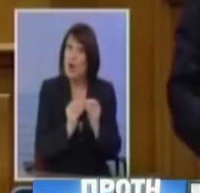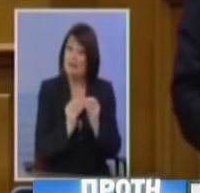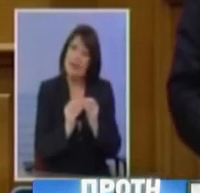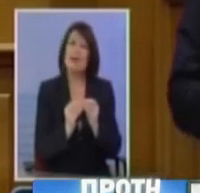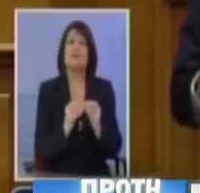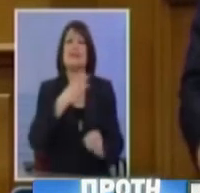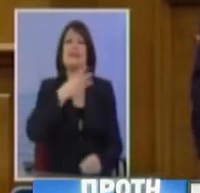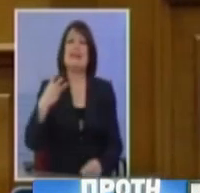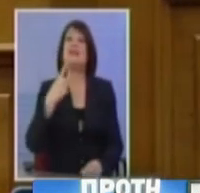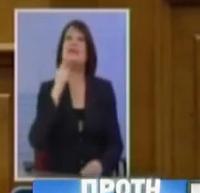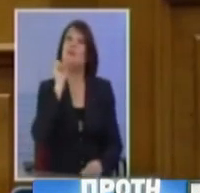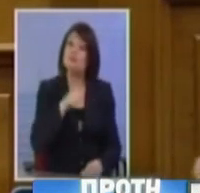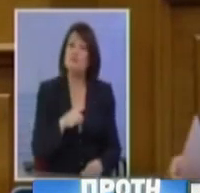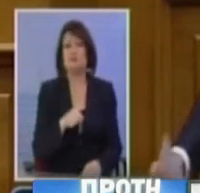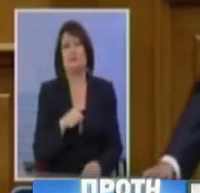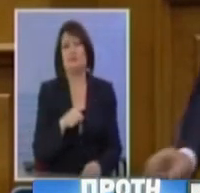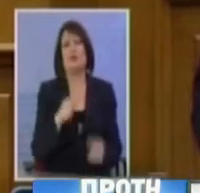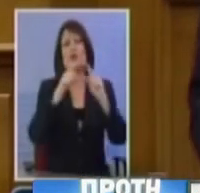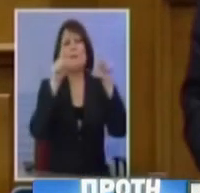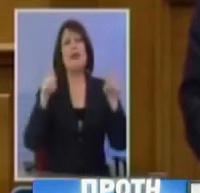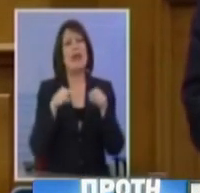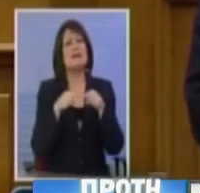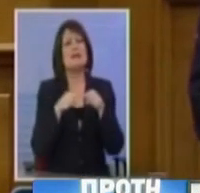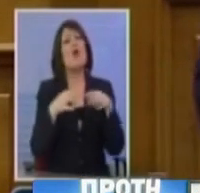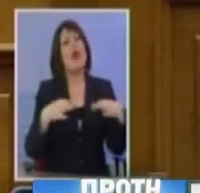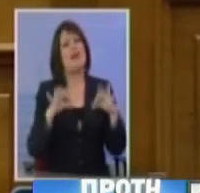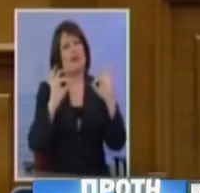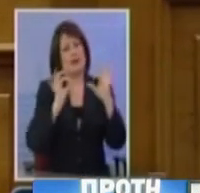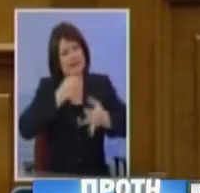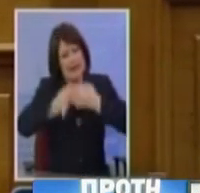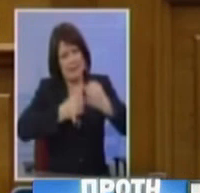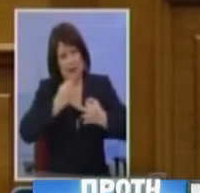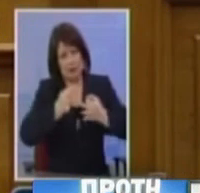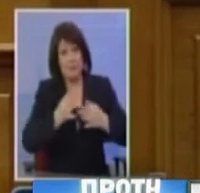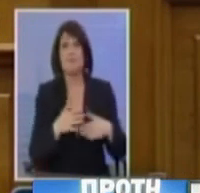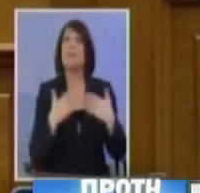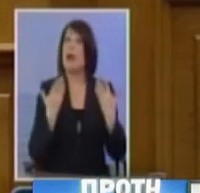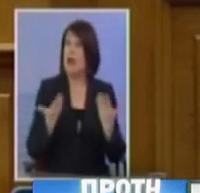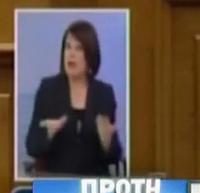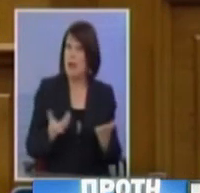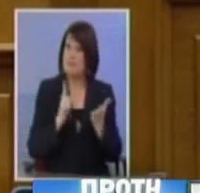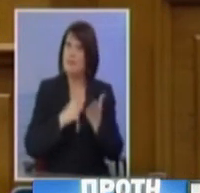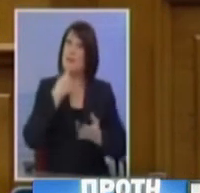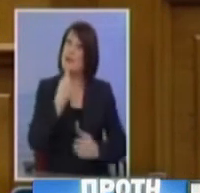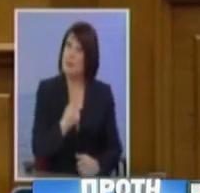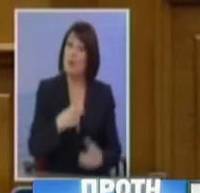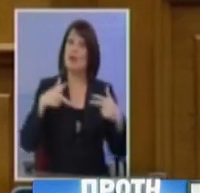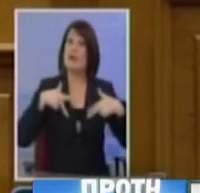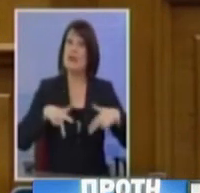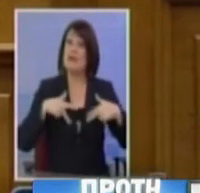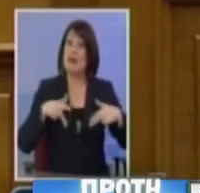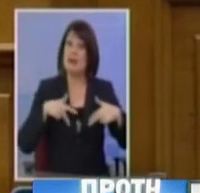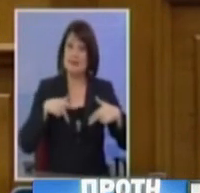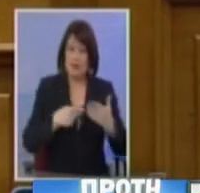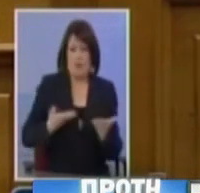το ΣΥΡΙΖΑ ότι είναι το πλαίσιο αναφοράς. Παρά τα αυτά, πρέπει να πω ότι η κυβέρνηση καταθέτει